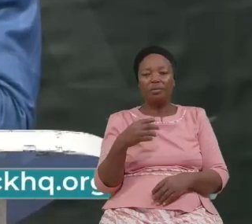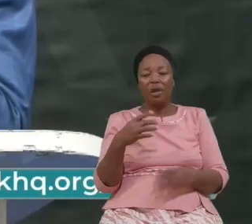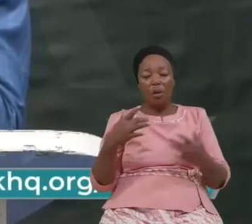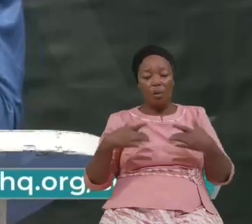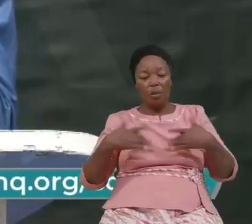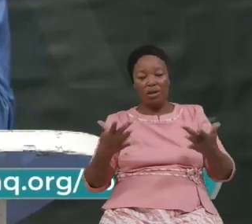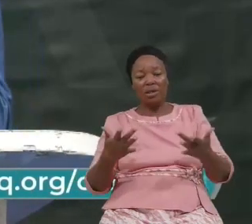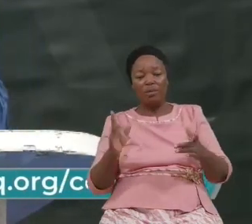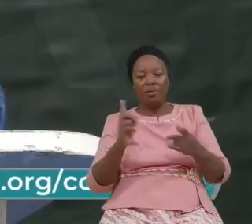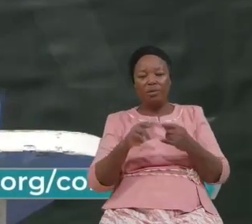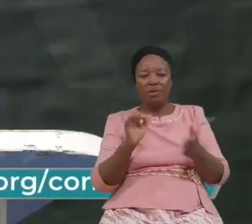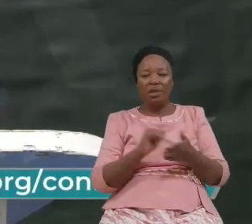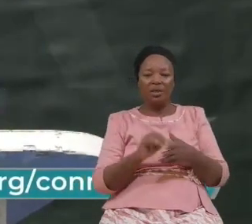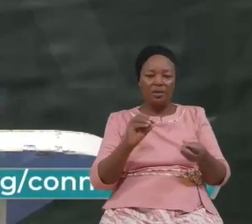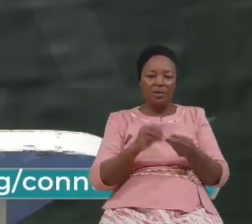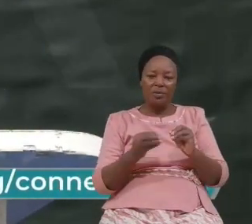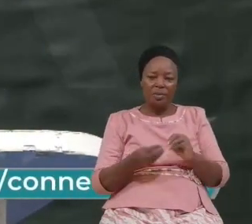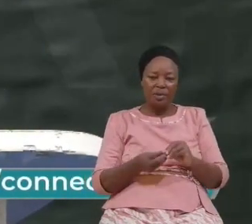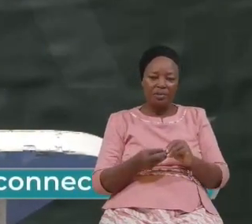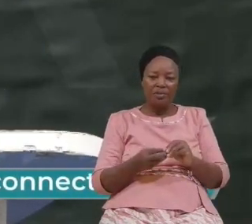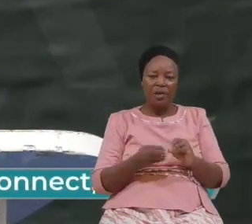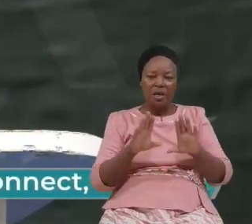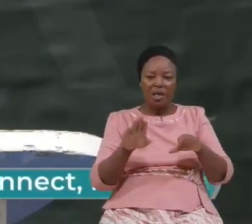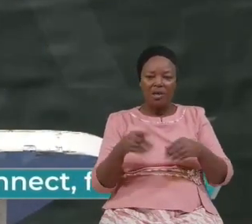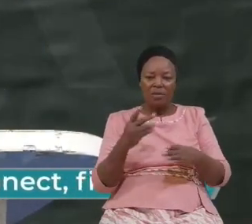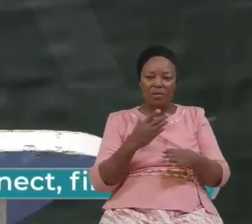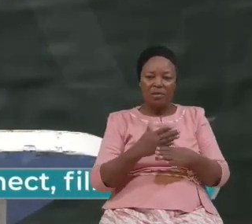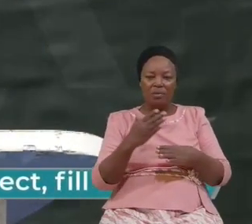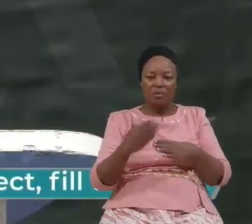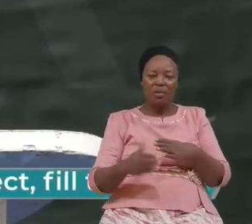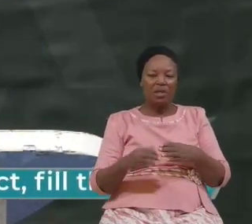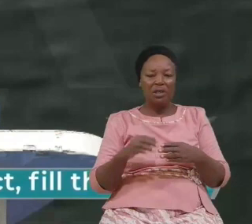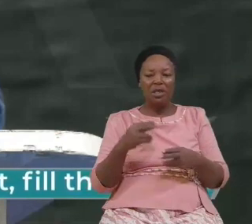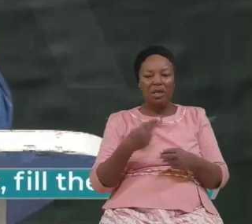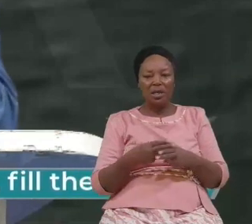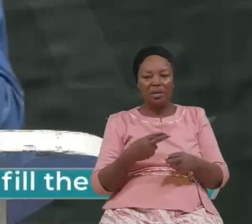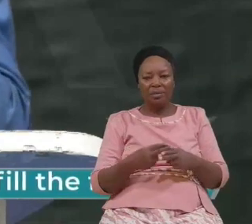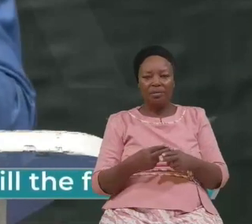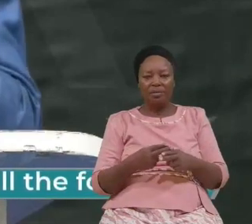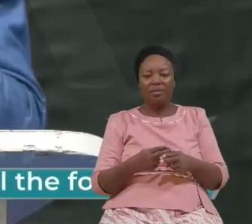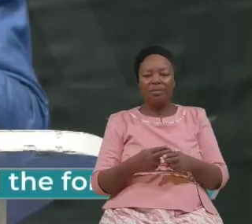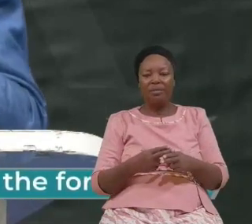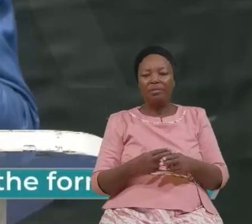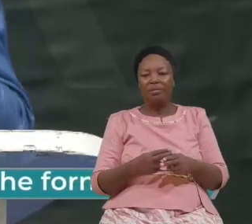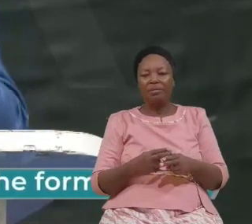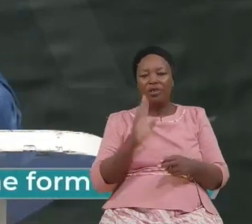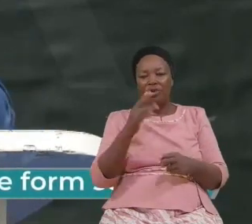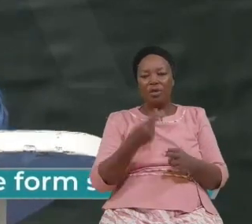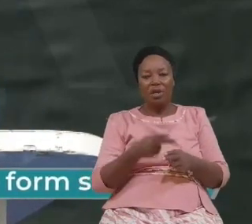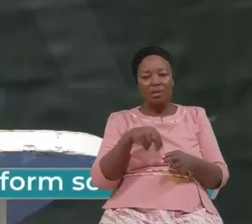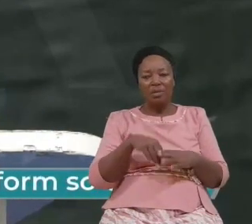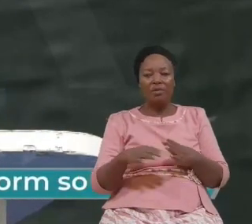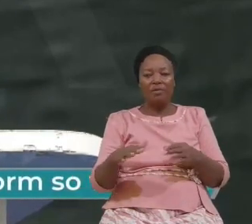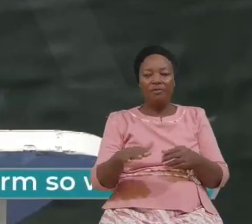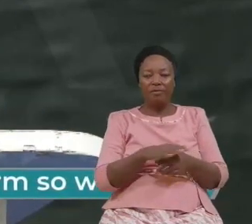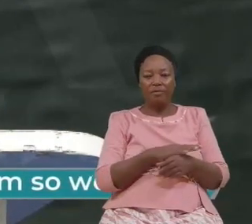à ce numéro non et prénom vos contacts